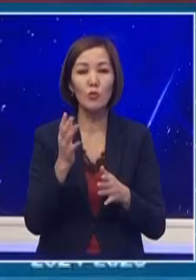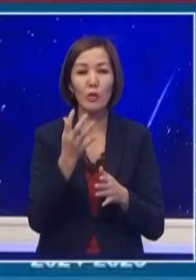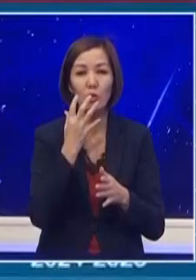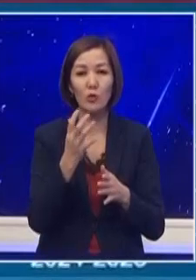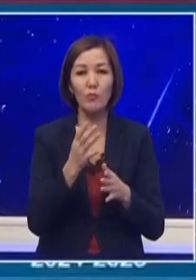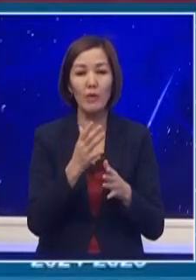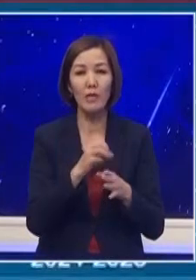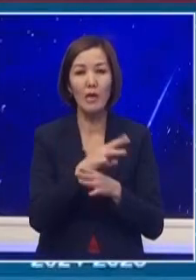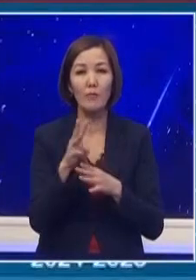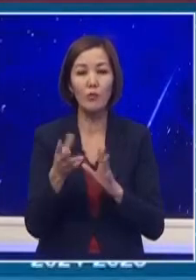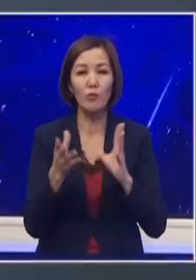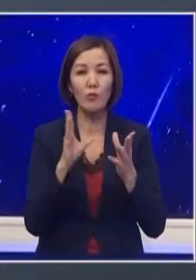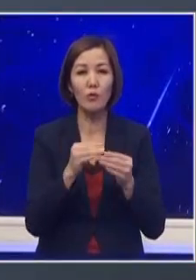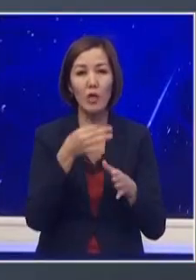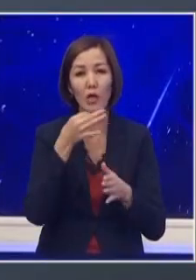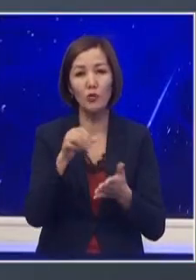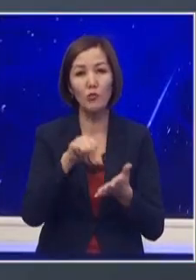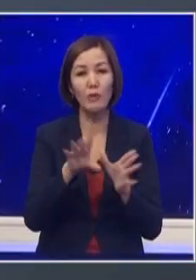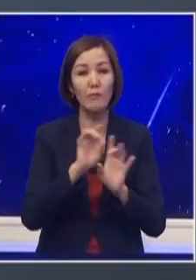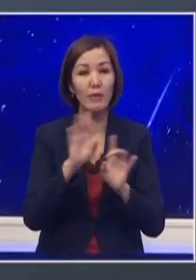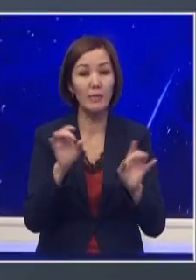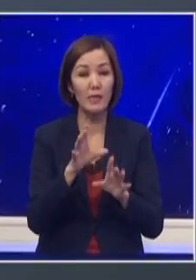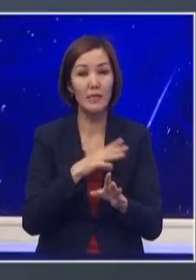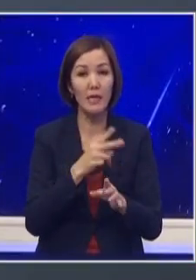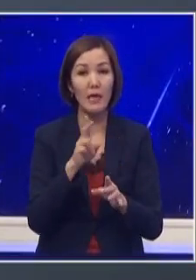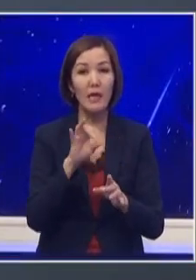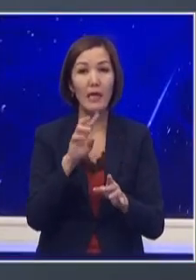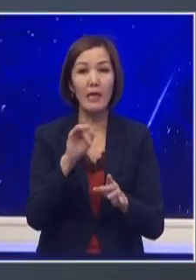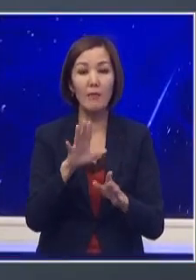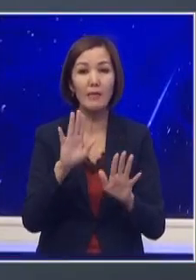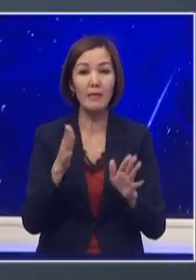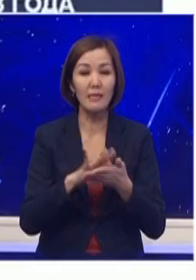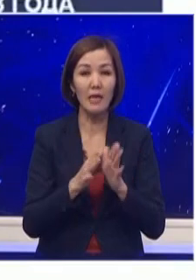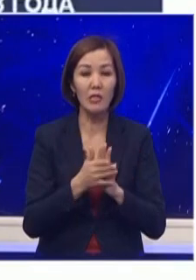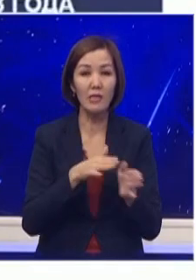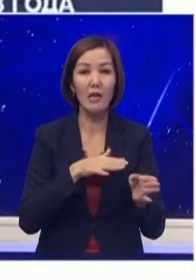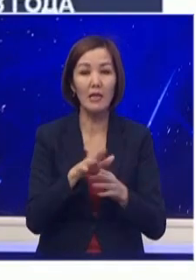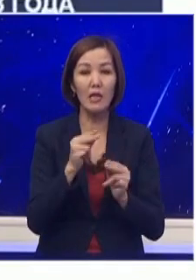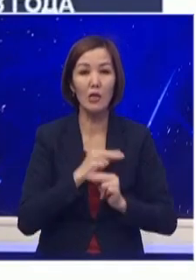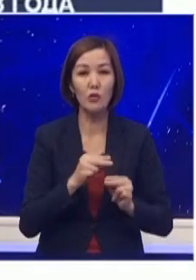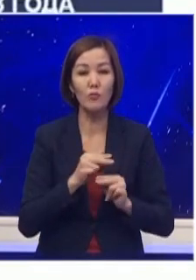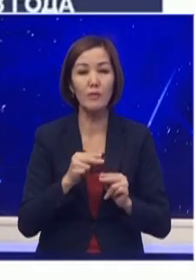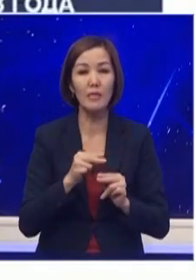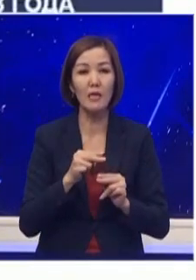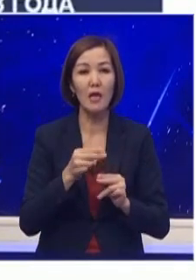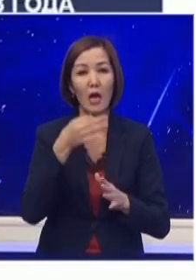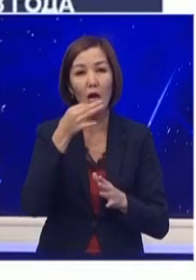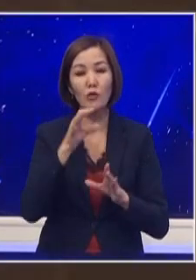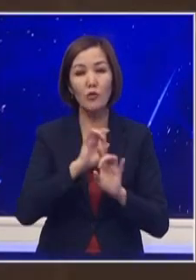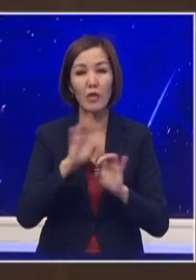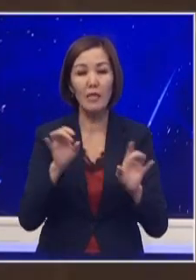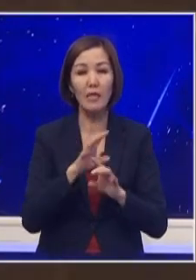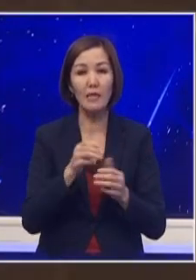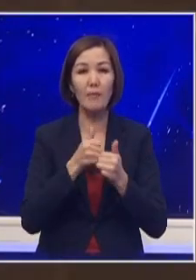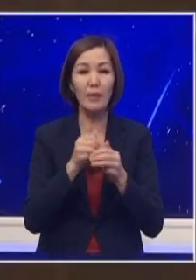жылумен жабдықтау жайы бойынша есеп берді. Мұнымен қоса екібастұздағы ахуал, атқарылып жатқан жұмыстар тыңдалды. Премьер-министр